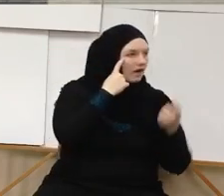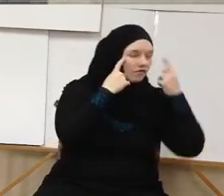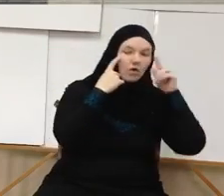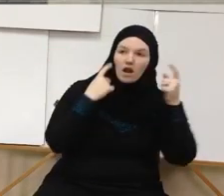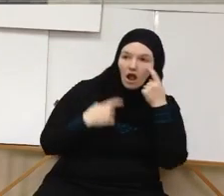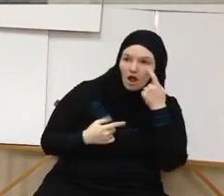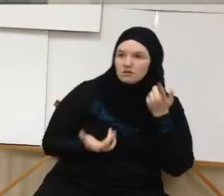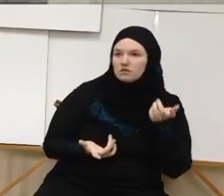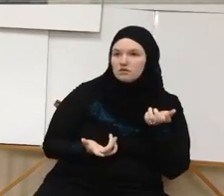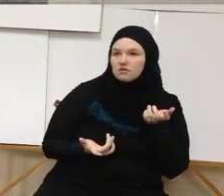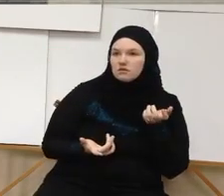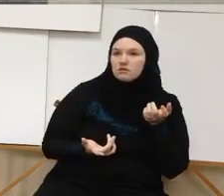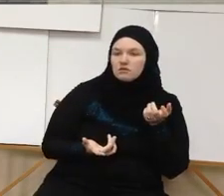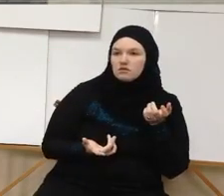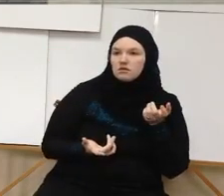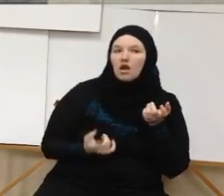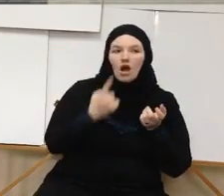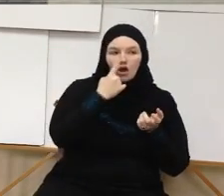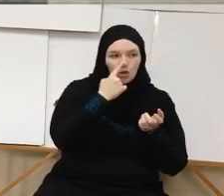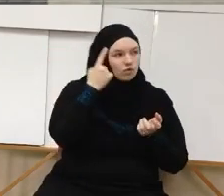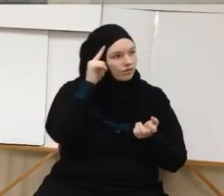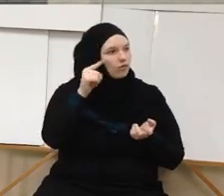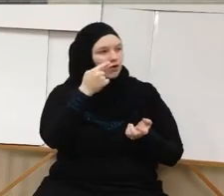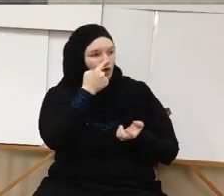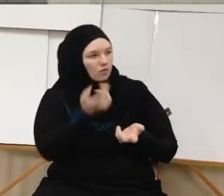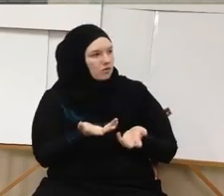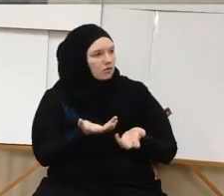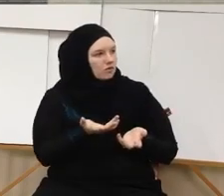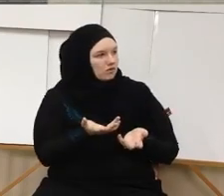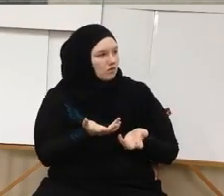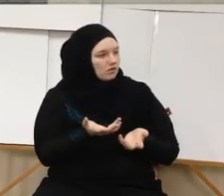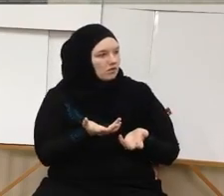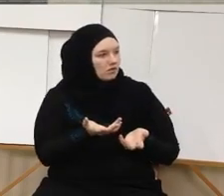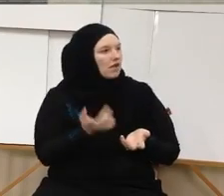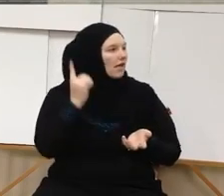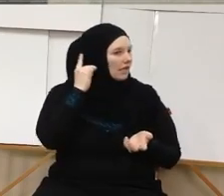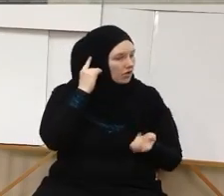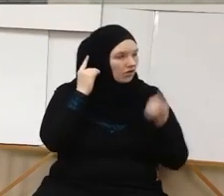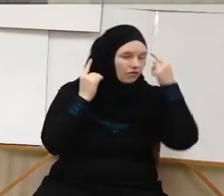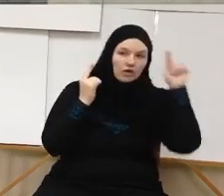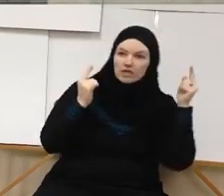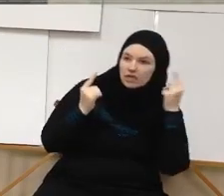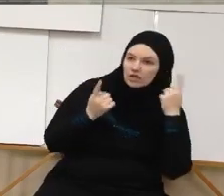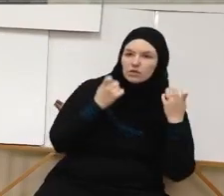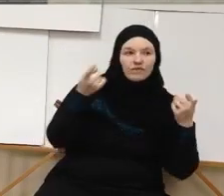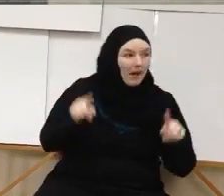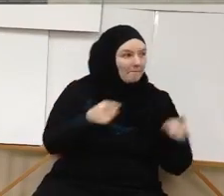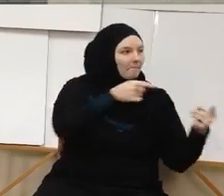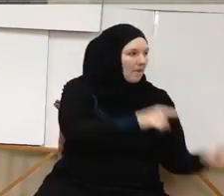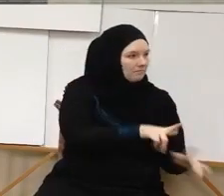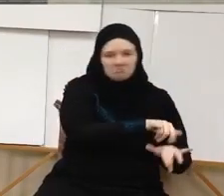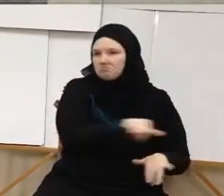eye. وَالْأَنْفَ بِالْأَنْفِ, and a nose for a nose. وَالْأُذُنَ بِالْأُذُنِ, an ear for an ear.